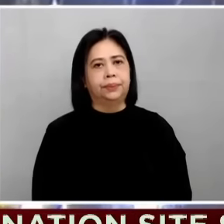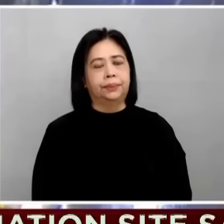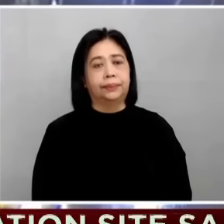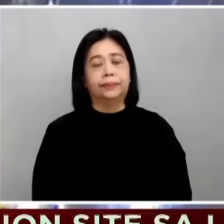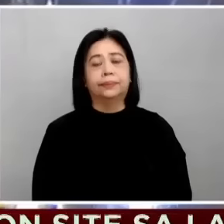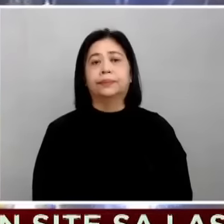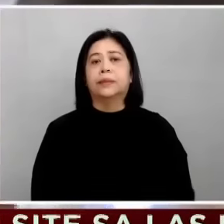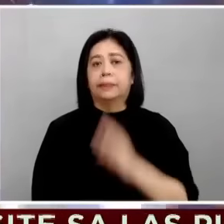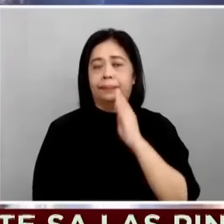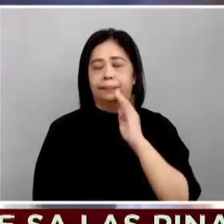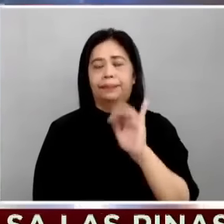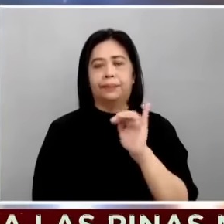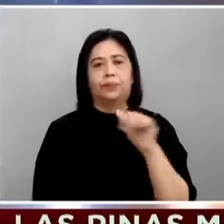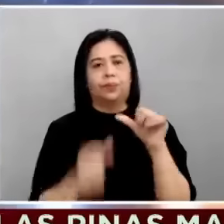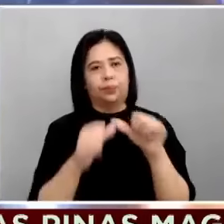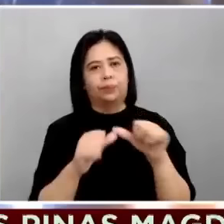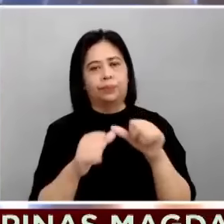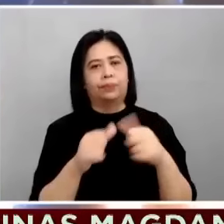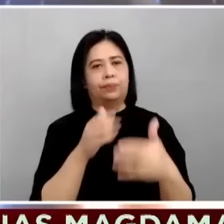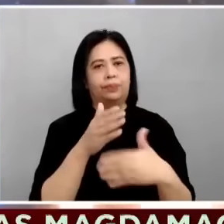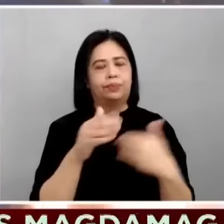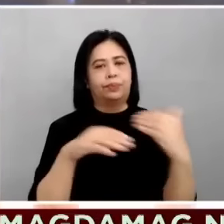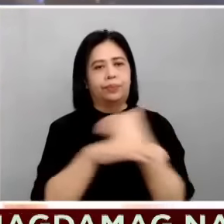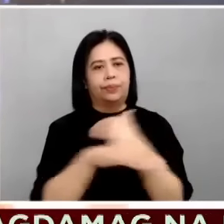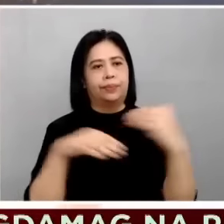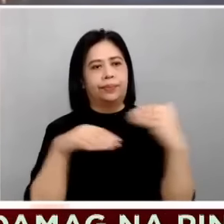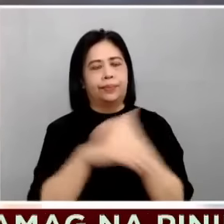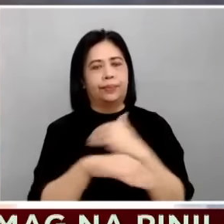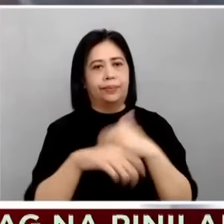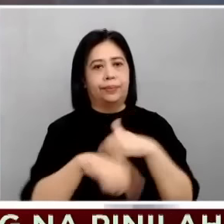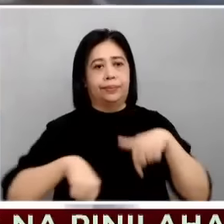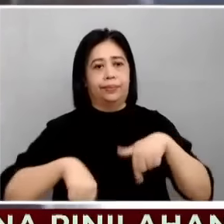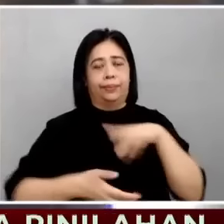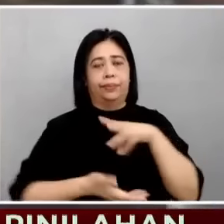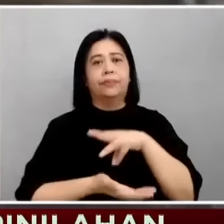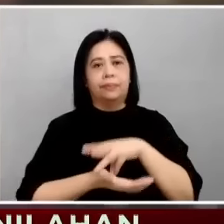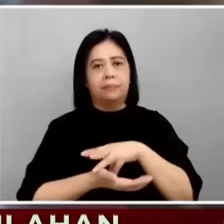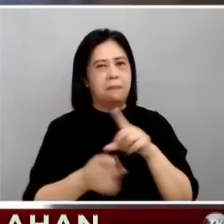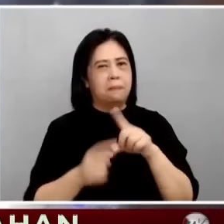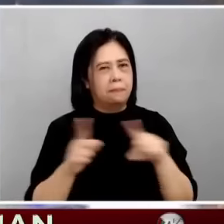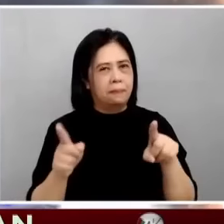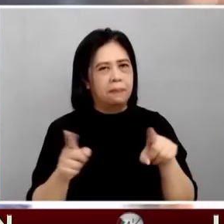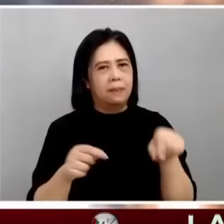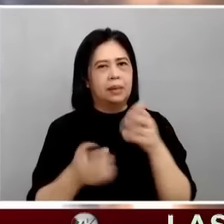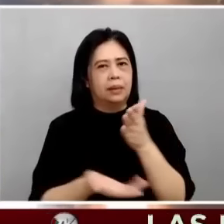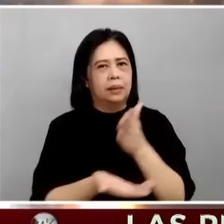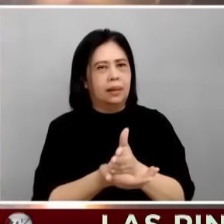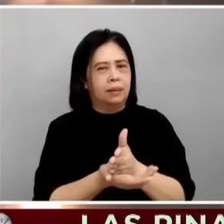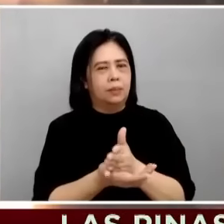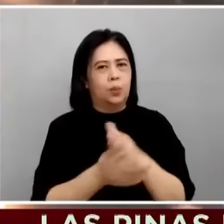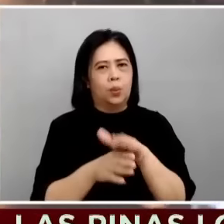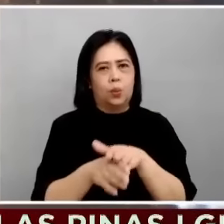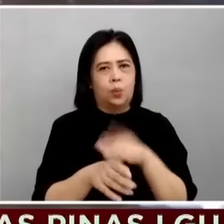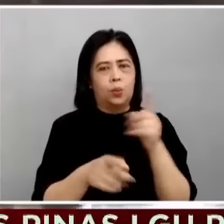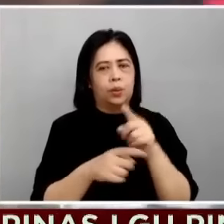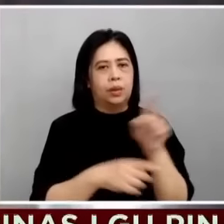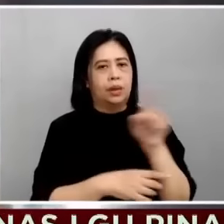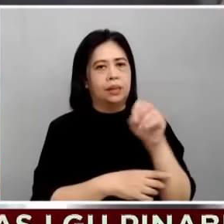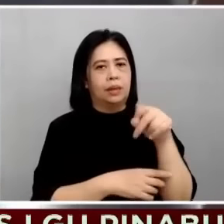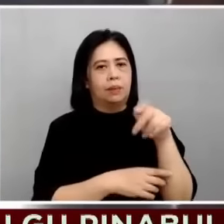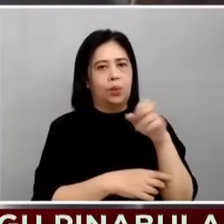Bernadette, tuloy-tuloy naman ang daloy ng mga sasakyan dito sa kinatatayuan ko, pero humihinto lang sila ng bahagya dito sa Zapote